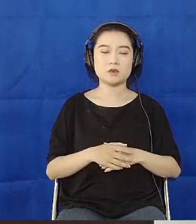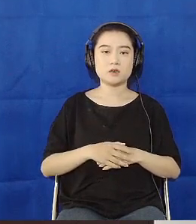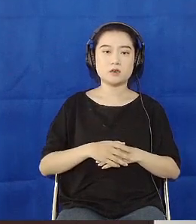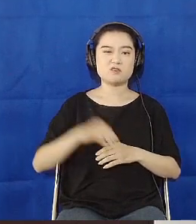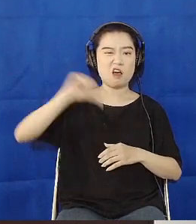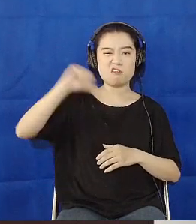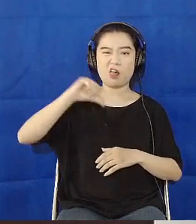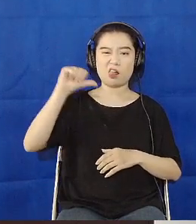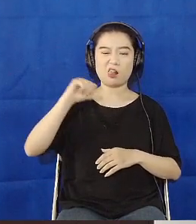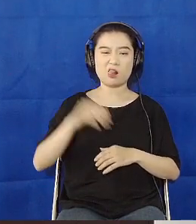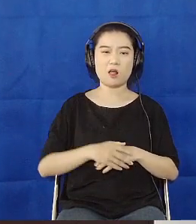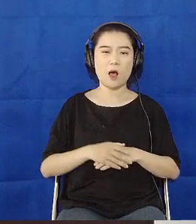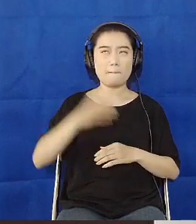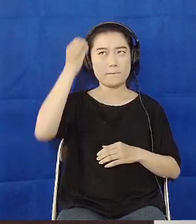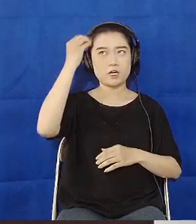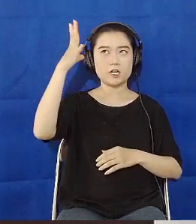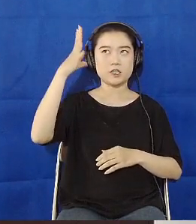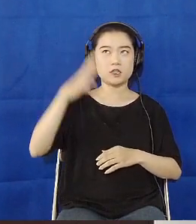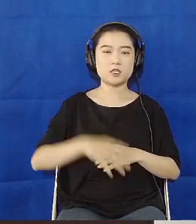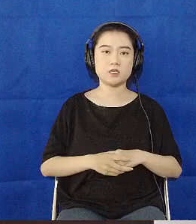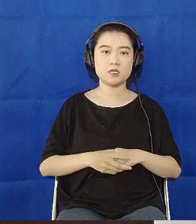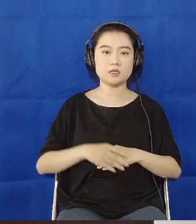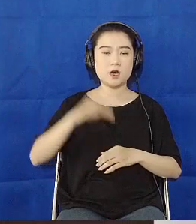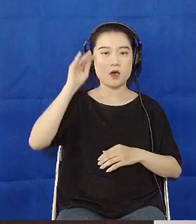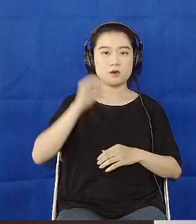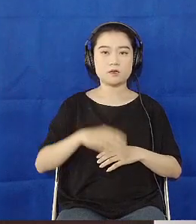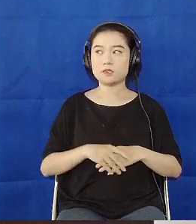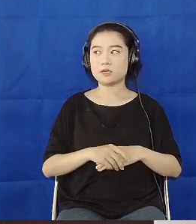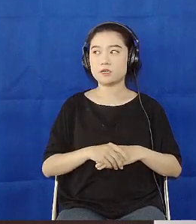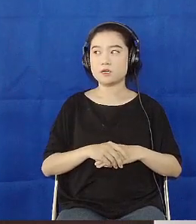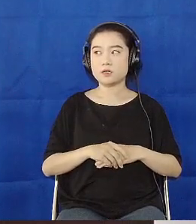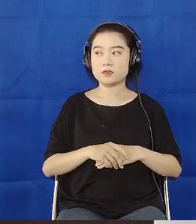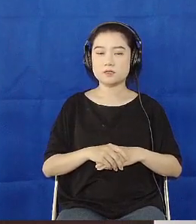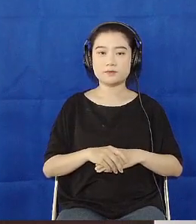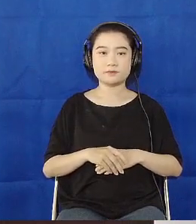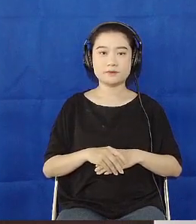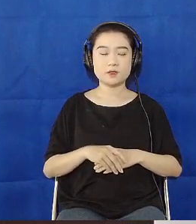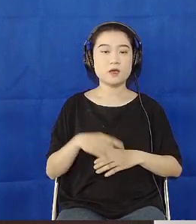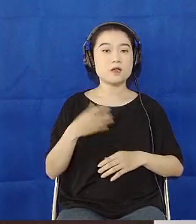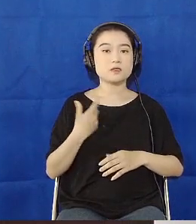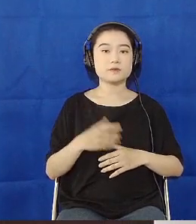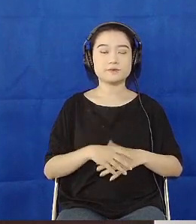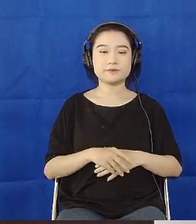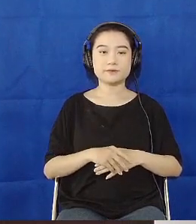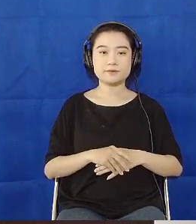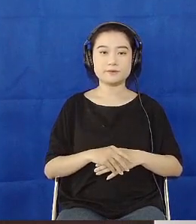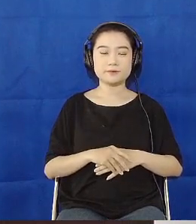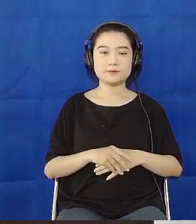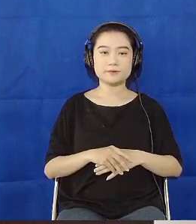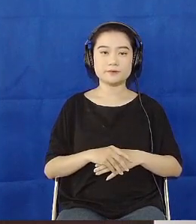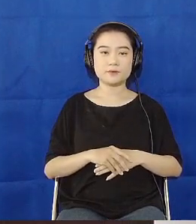apa rencana Allah kepada kita. Apalagi Yesaya jelas dalam bacaan